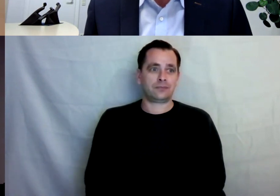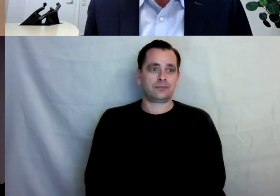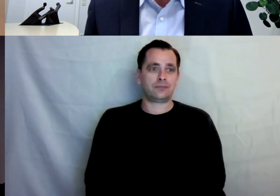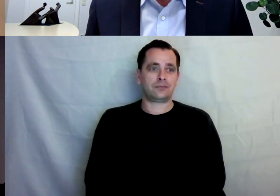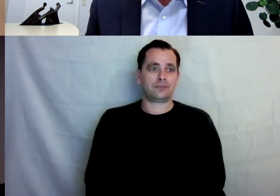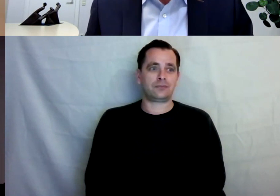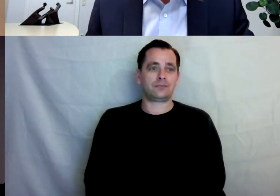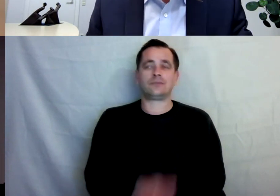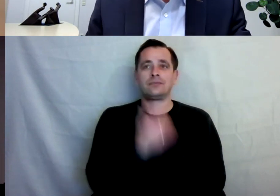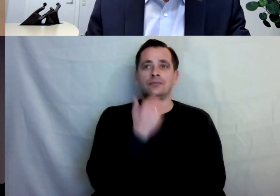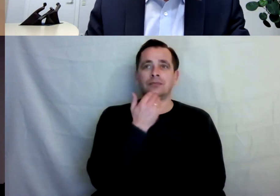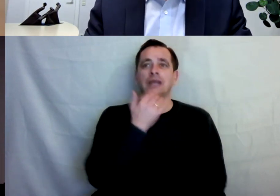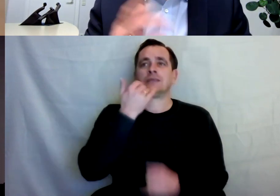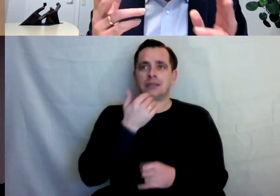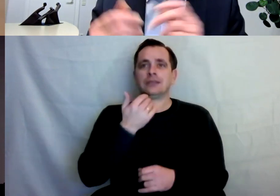Danke, jetzt habt ihr mich freigeschaltet.